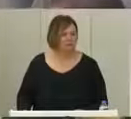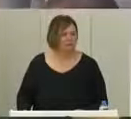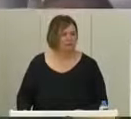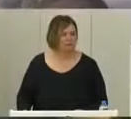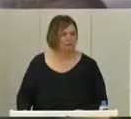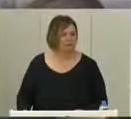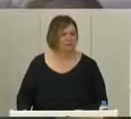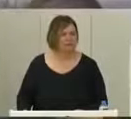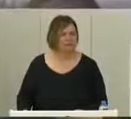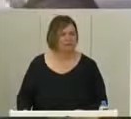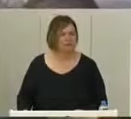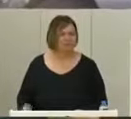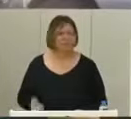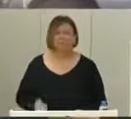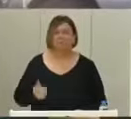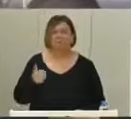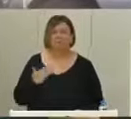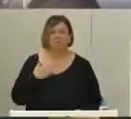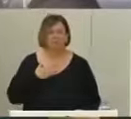Başkan,